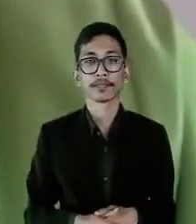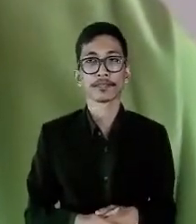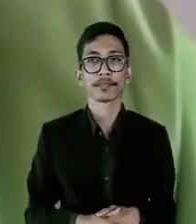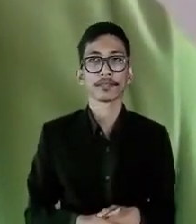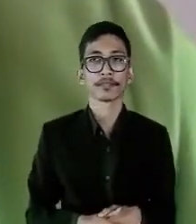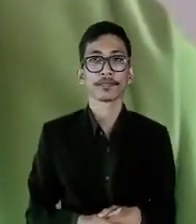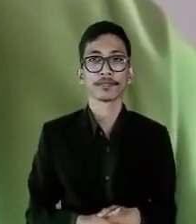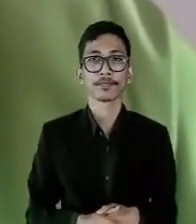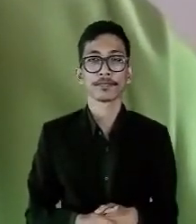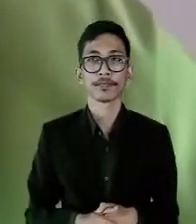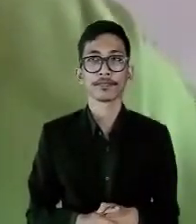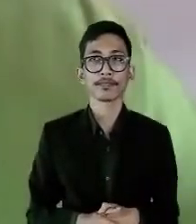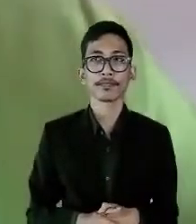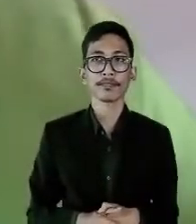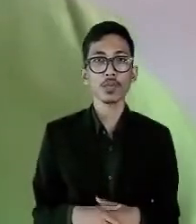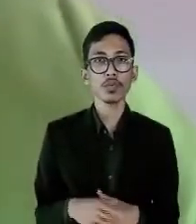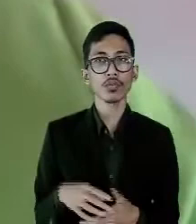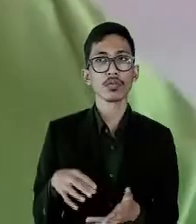Merauke